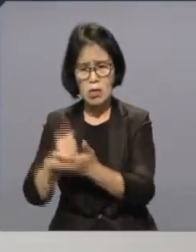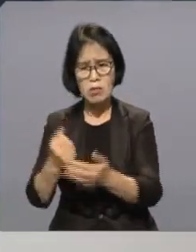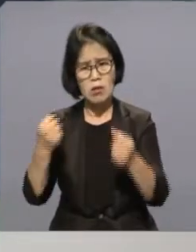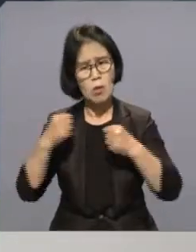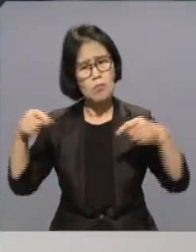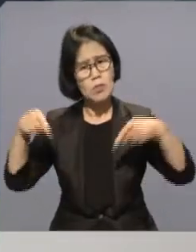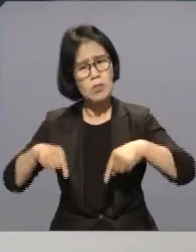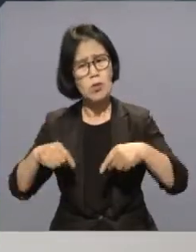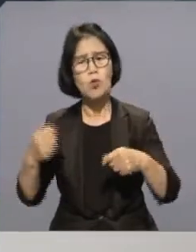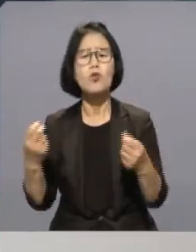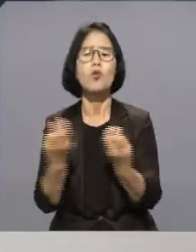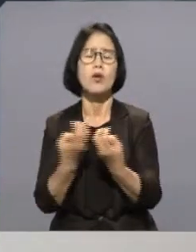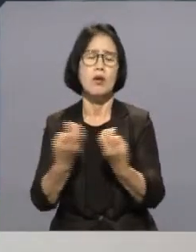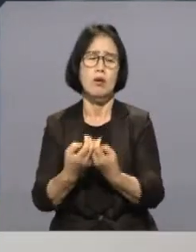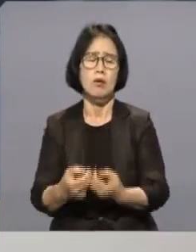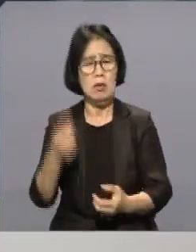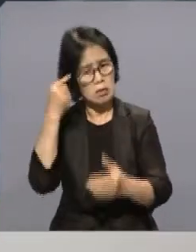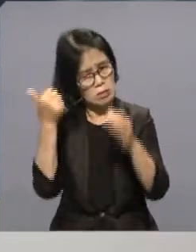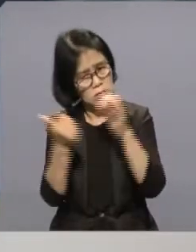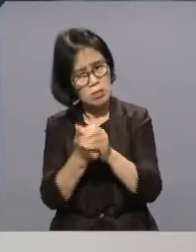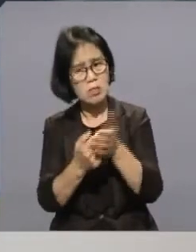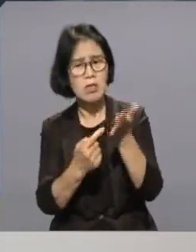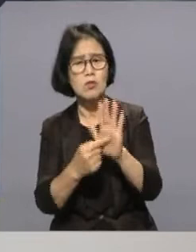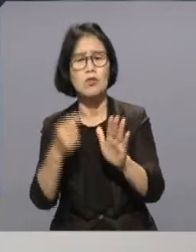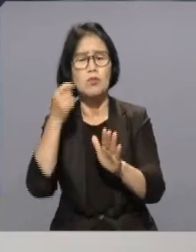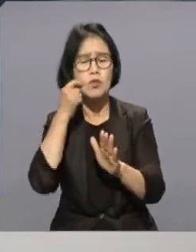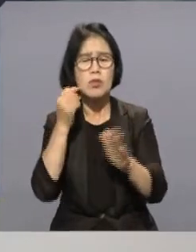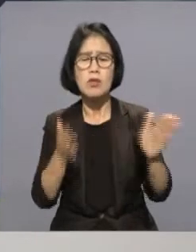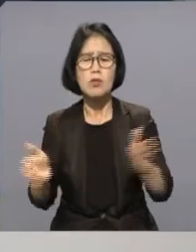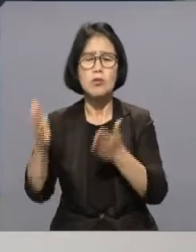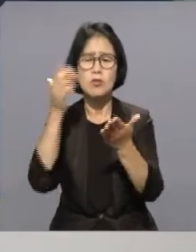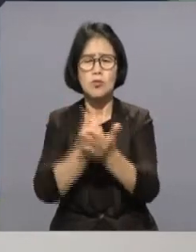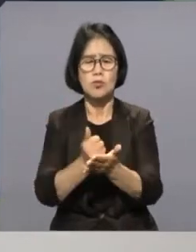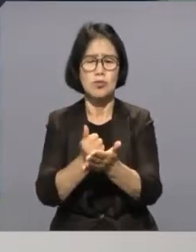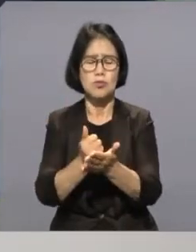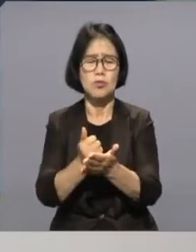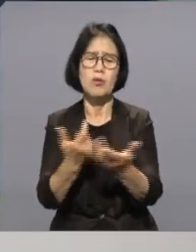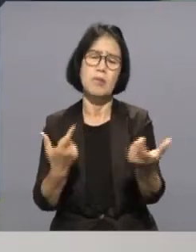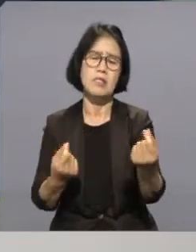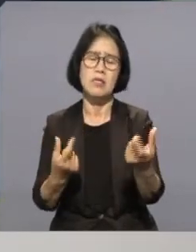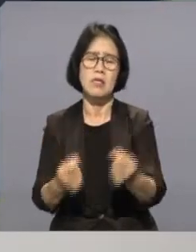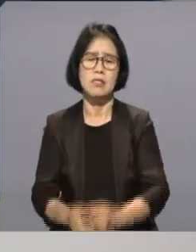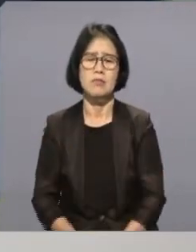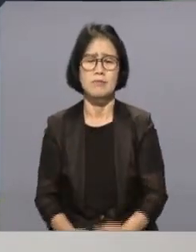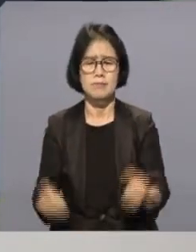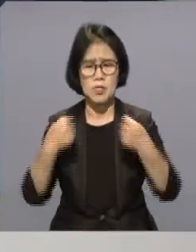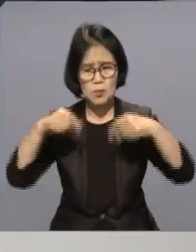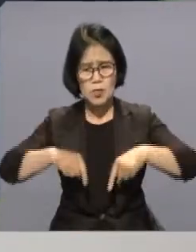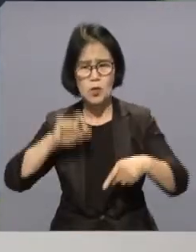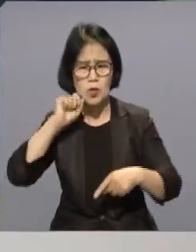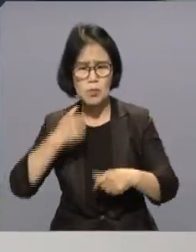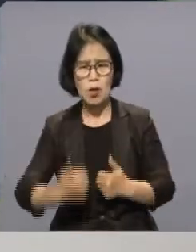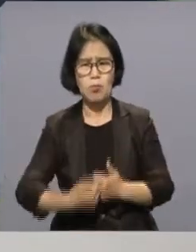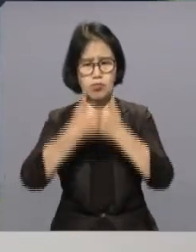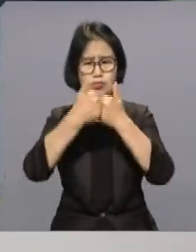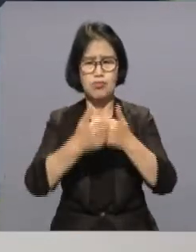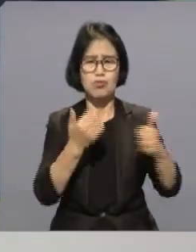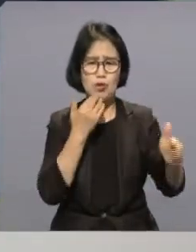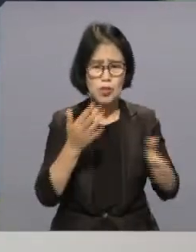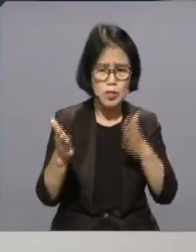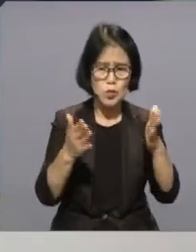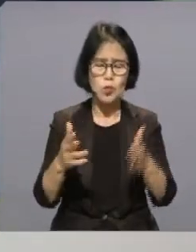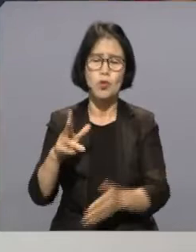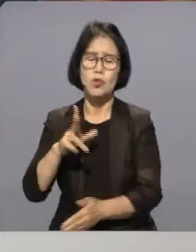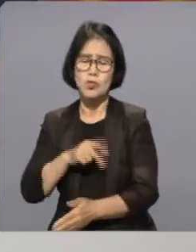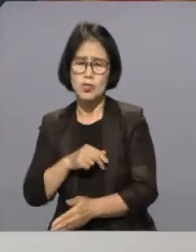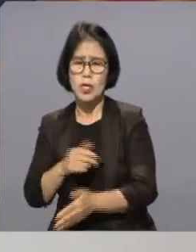건지 묘책 못 내놓은 김 지사도 독인 객인입니다. 협치 어렵다고 대놓고 대치하는 경기도와 도의회에